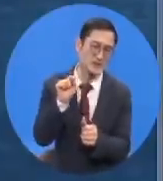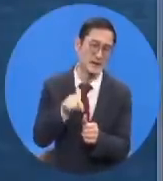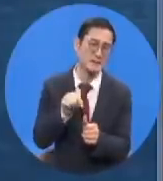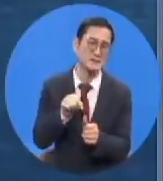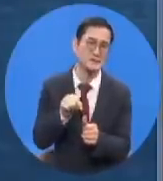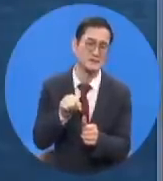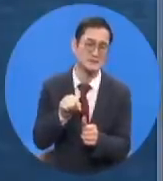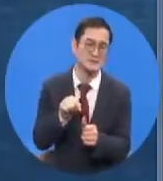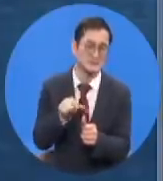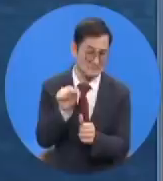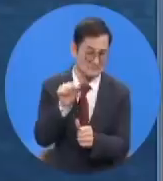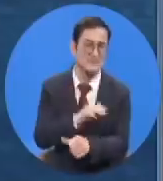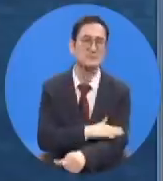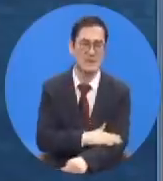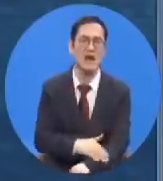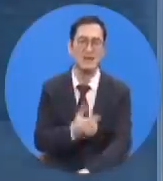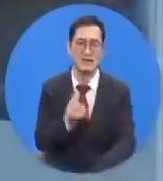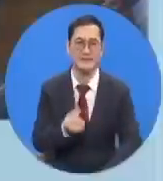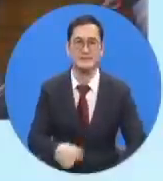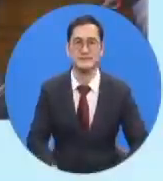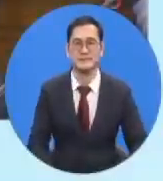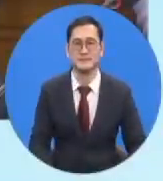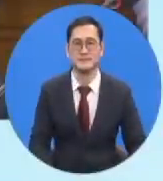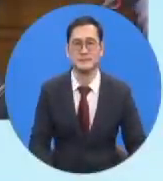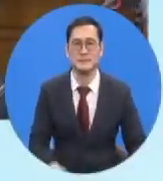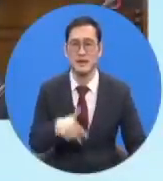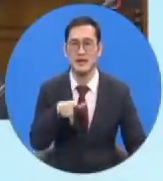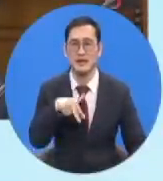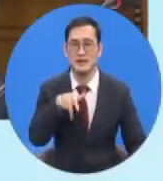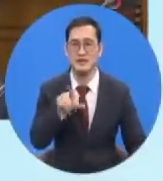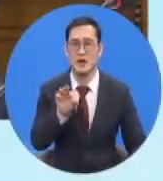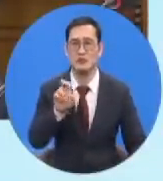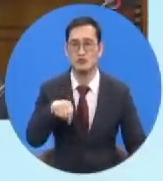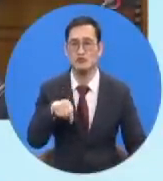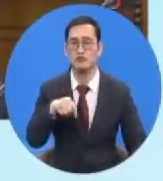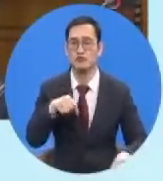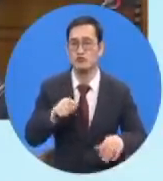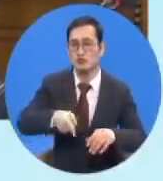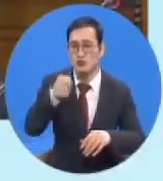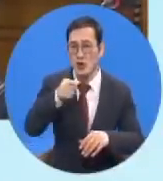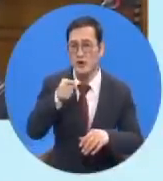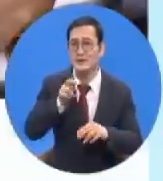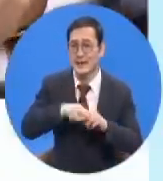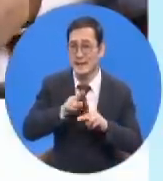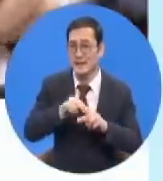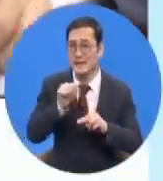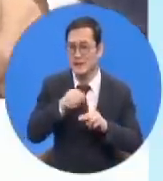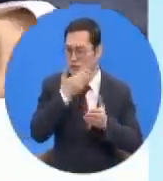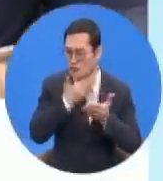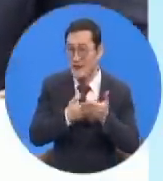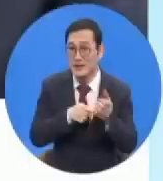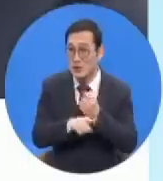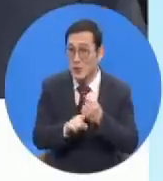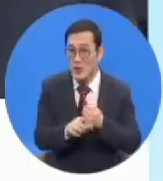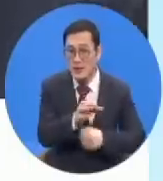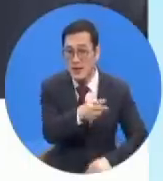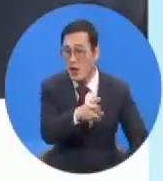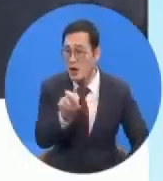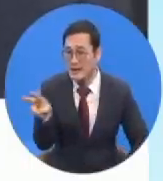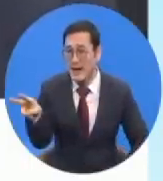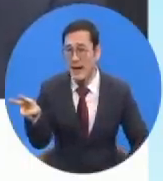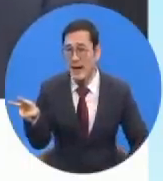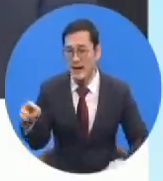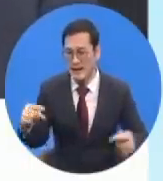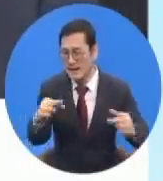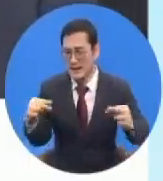그래요? 일단은 정무수석이라는 자리가 이제 가장 중요한 게 그 여야 간의 이제 그 가교 역할을 하는